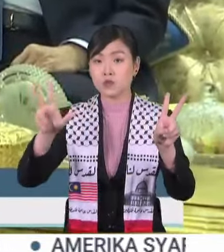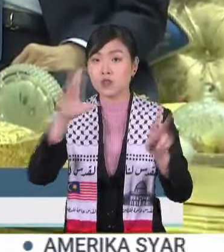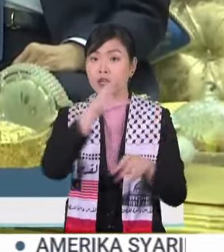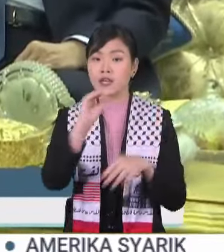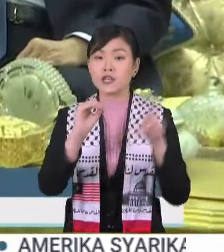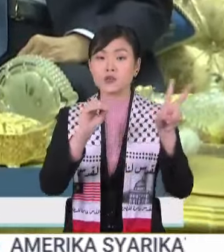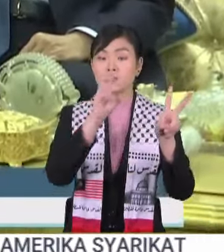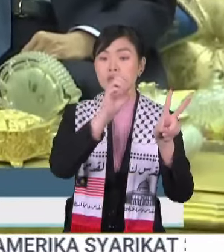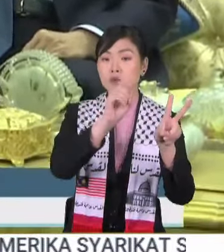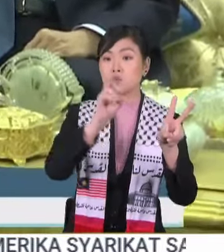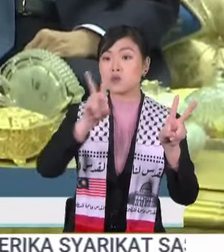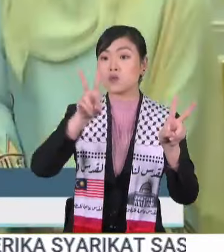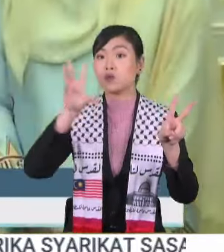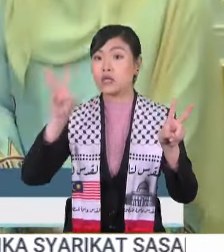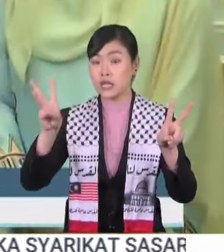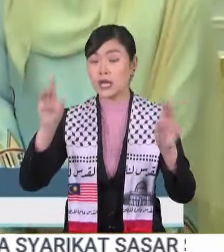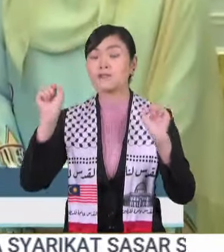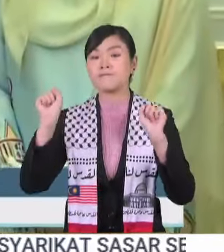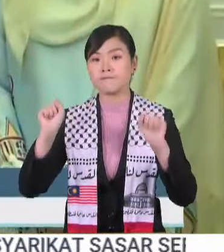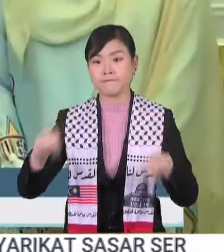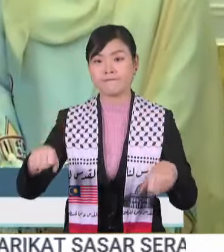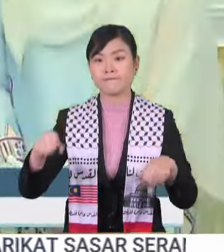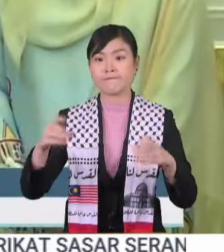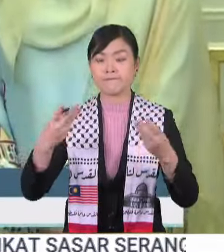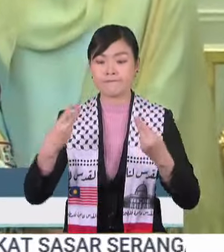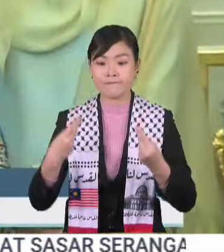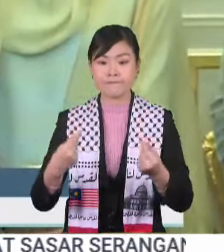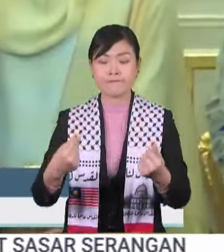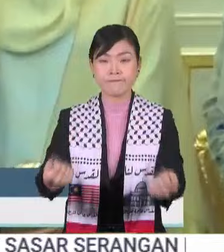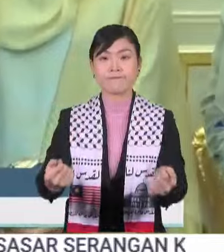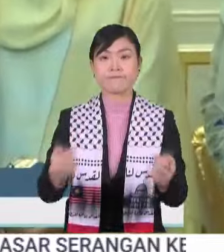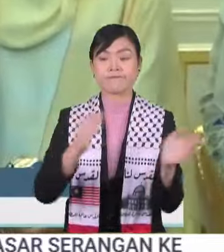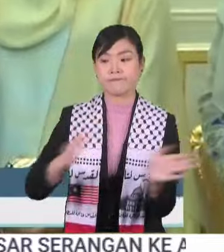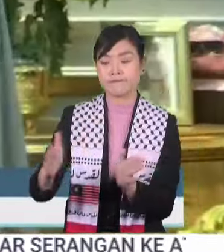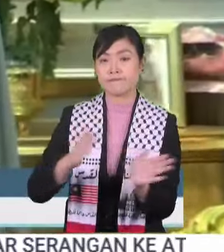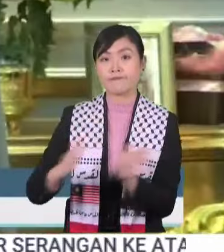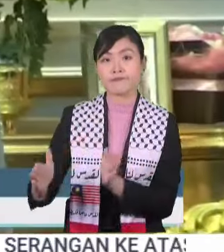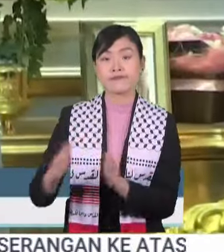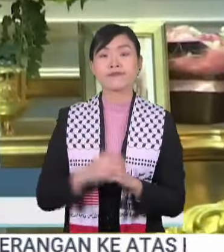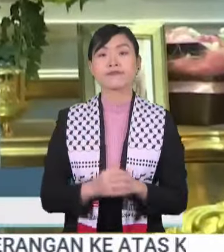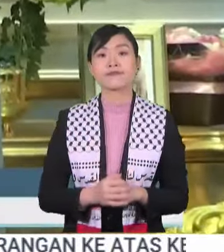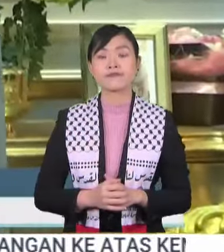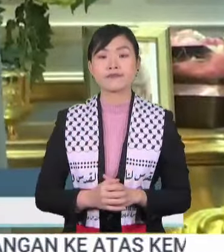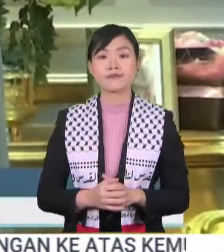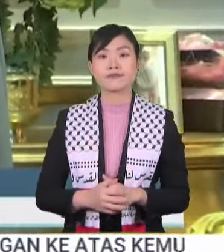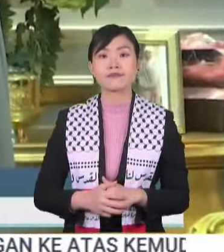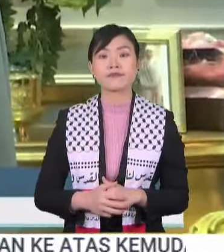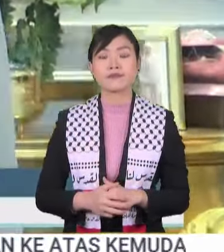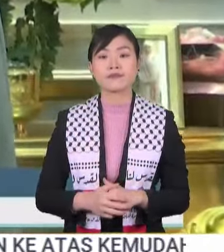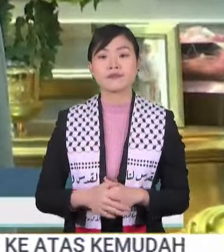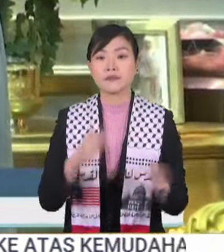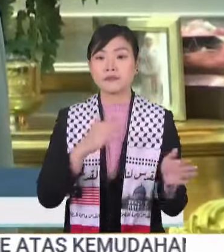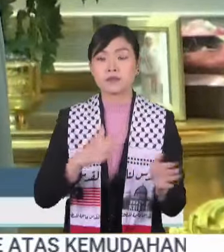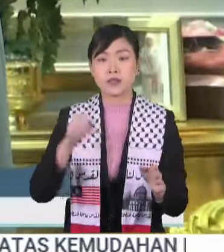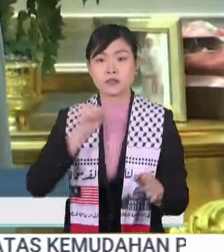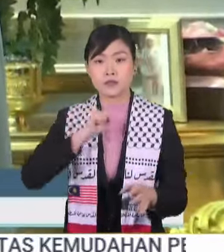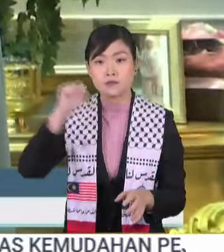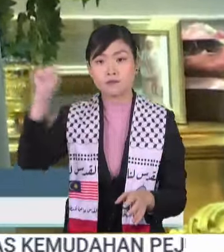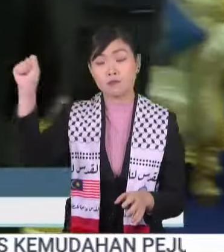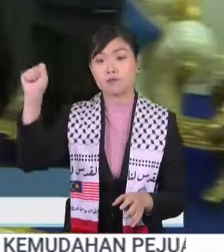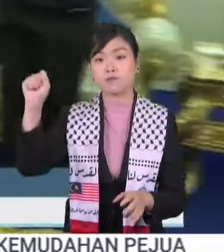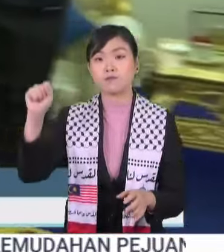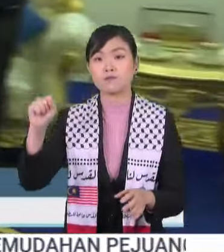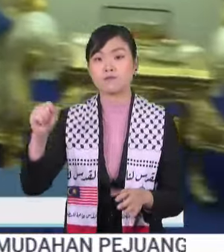2023-2026 dapat dilaksana Selaras pelan Kota Kinabalu 2035 dan pelan Sabah maju jaya